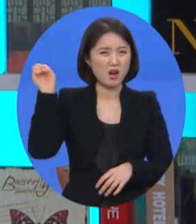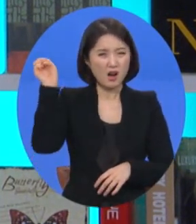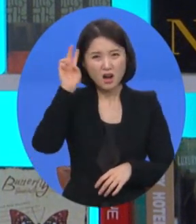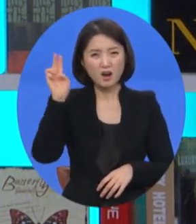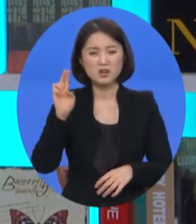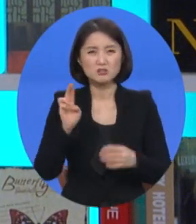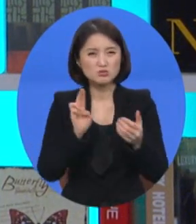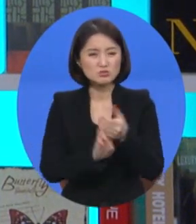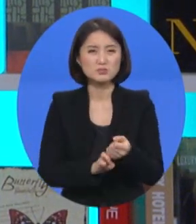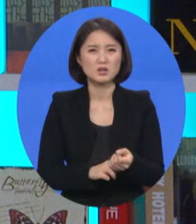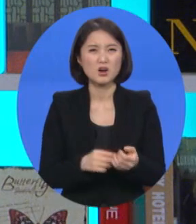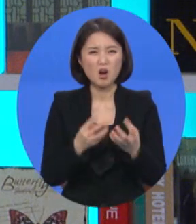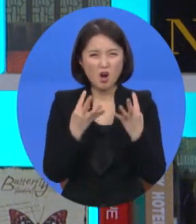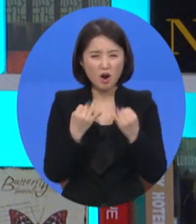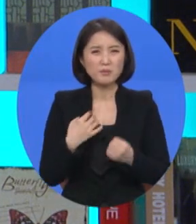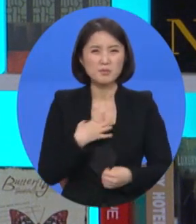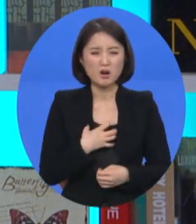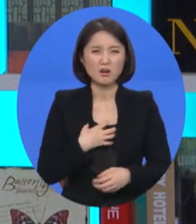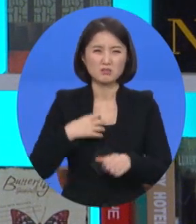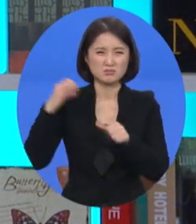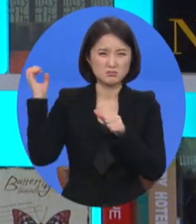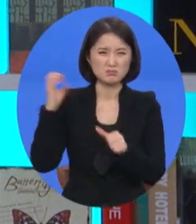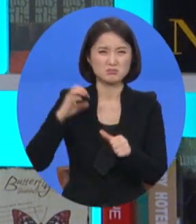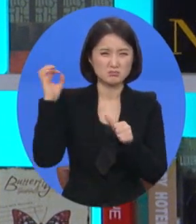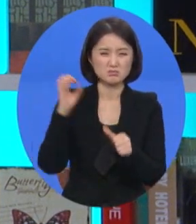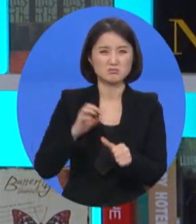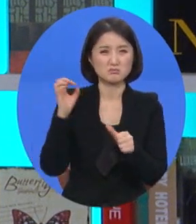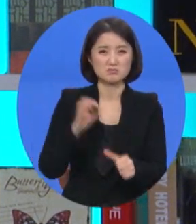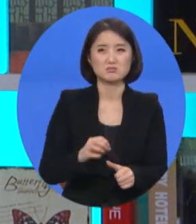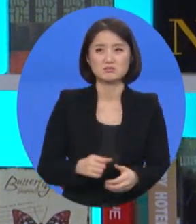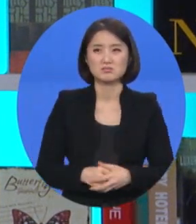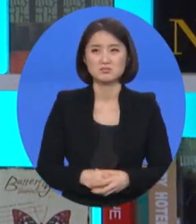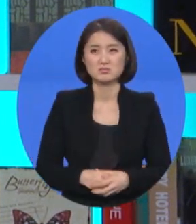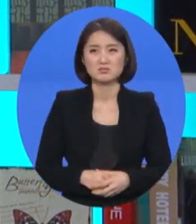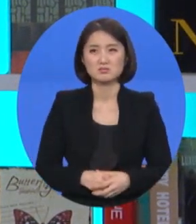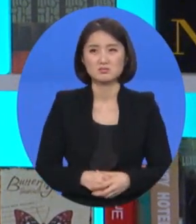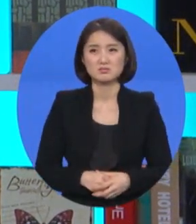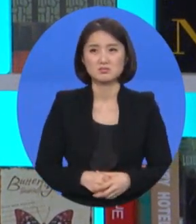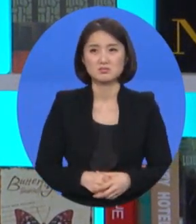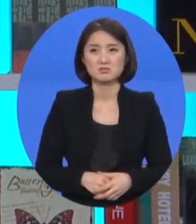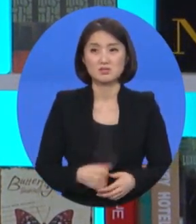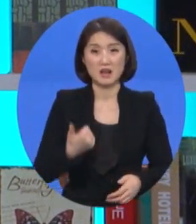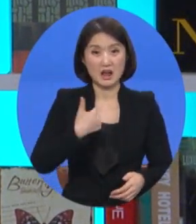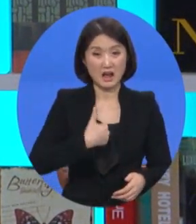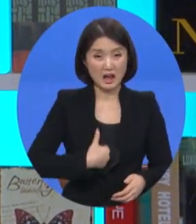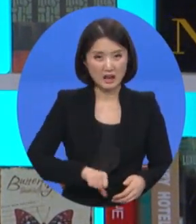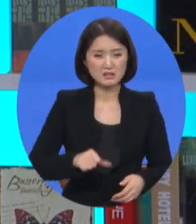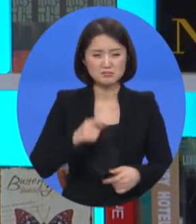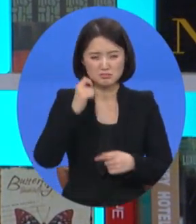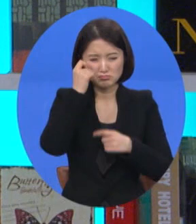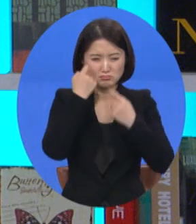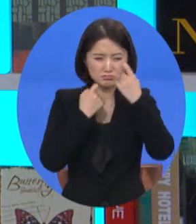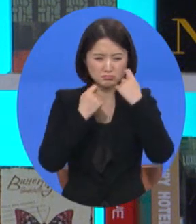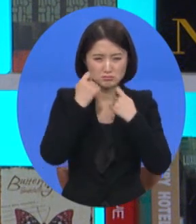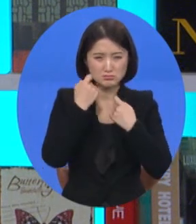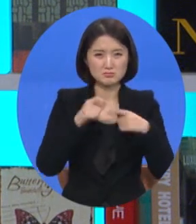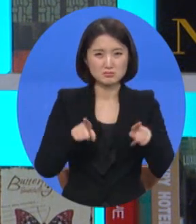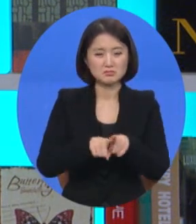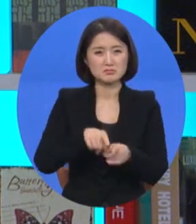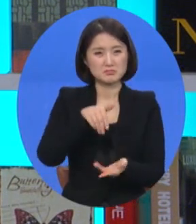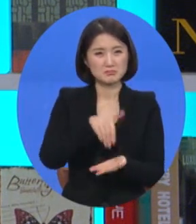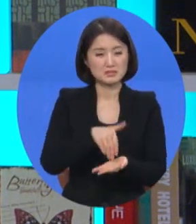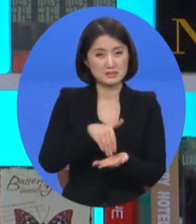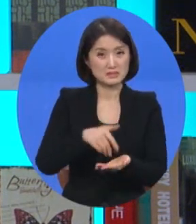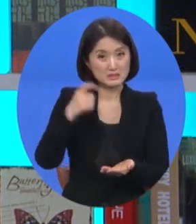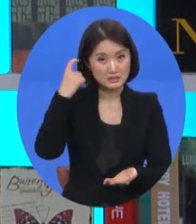걱정하면서 나물이 했을 것 아닙니까 뚝뚝 눈물을 흘리는데 눈물을 흘리면서 반성하고 있는 줄 알았더니 마 애비가